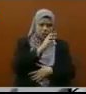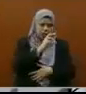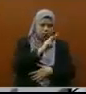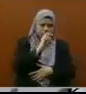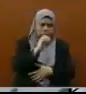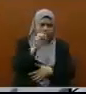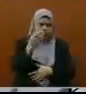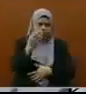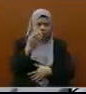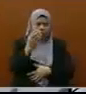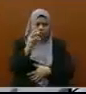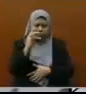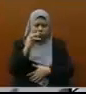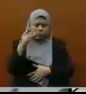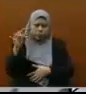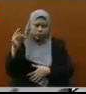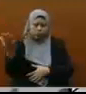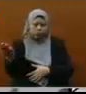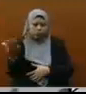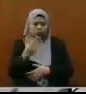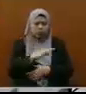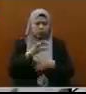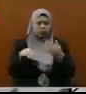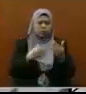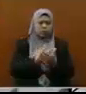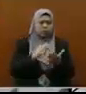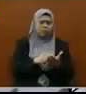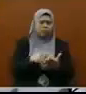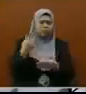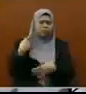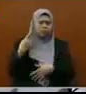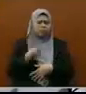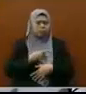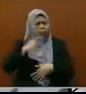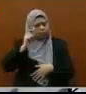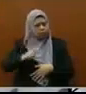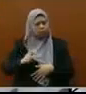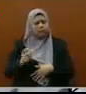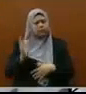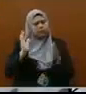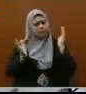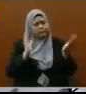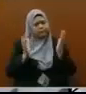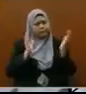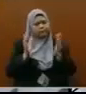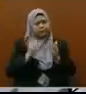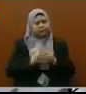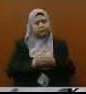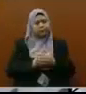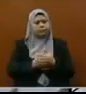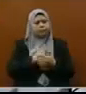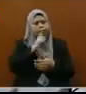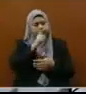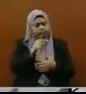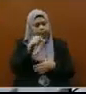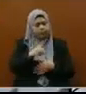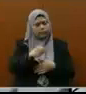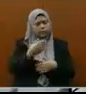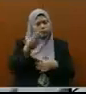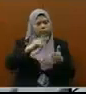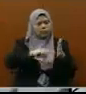dan 2018, ini adalah tidak boleh tidak dibantu oleh keutuhan ekonomi dan